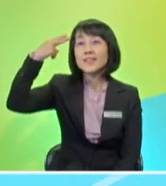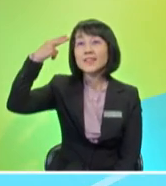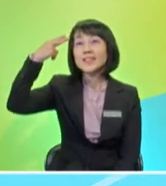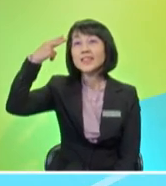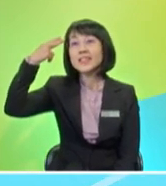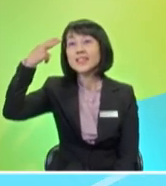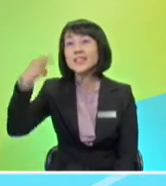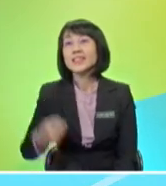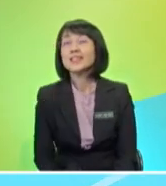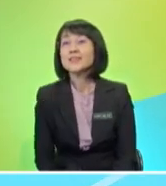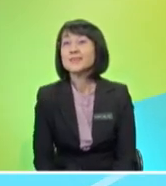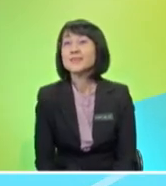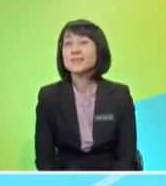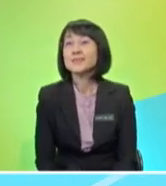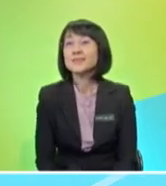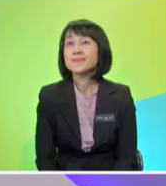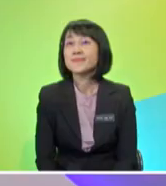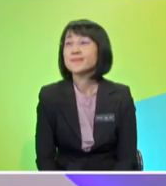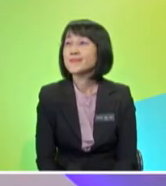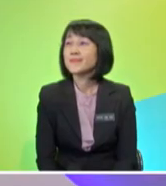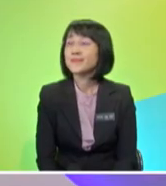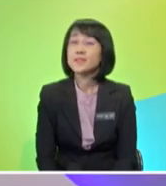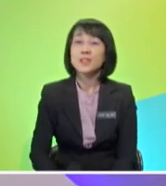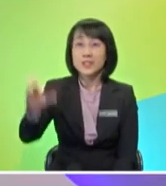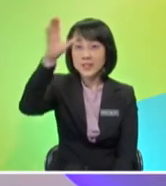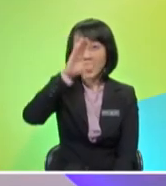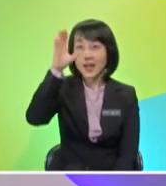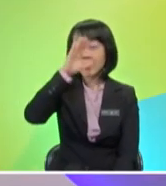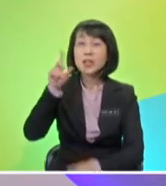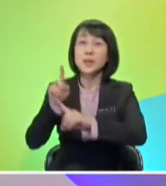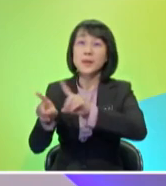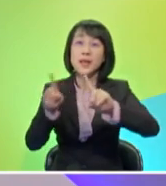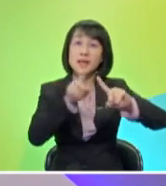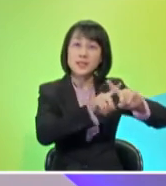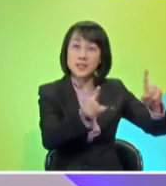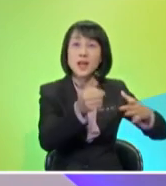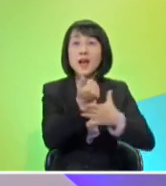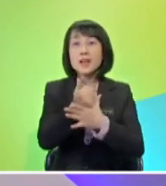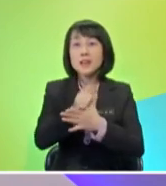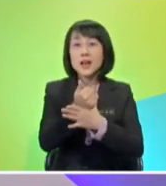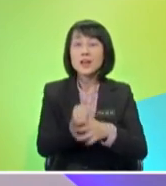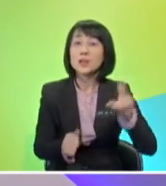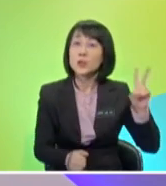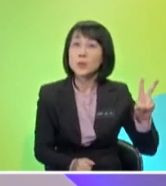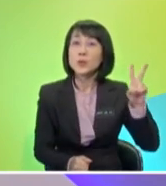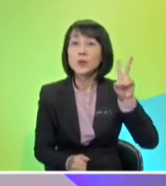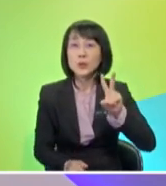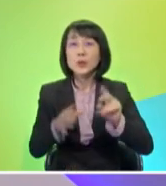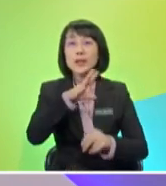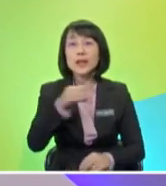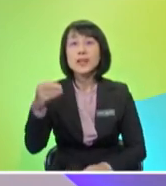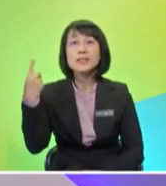Dengarkan soalan daripada cikgu ya. Tadi cikgu dah ajar dah. Cari beza antara 22 dan